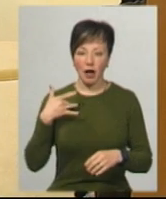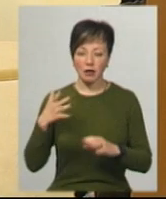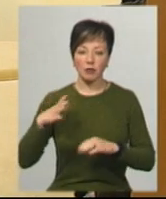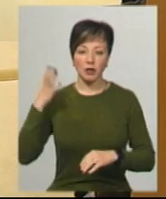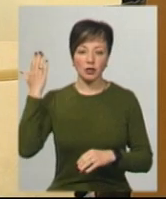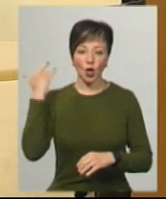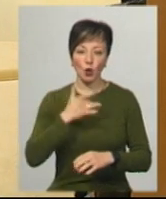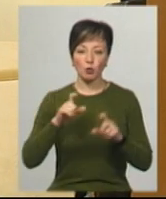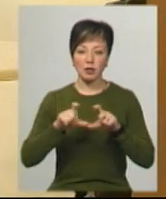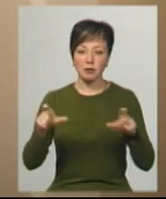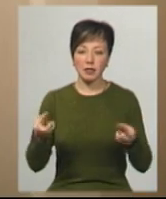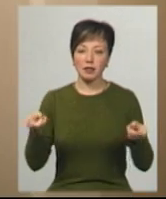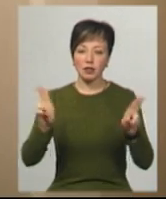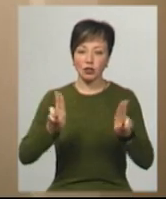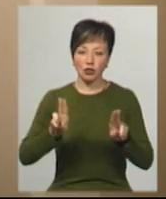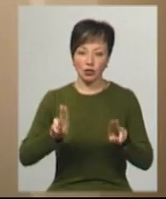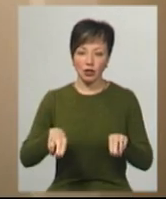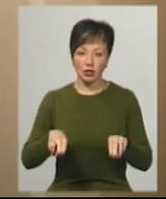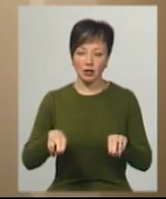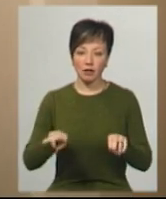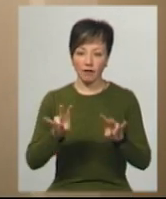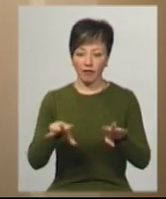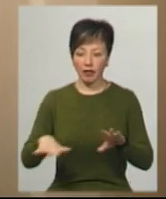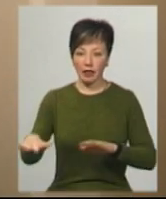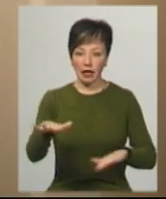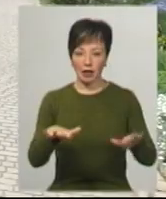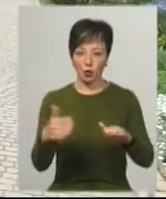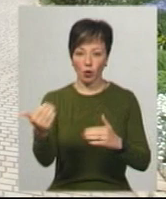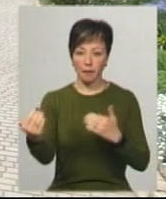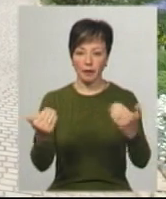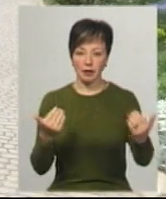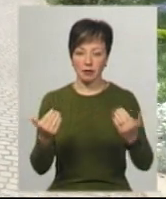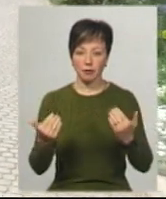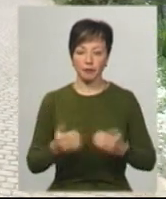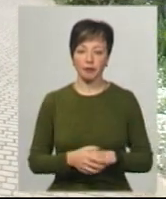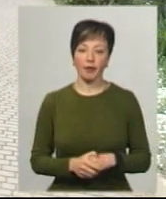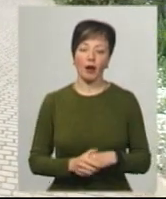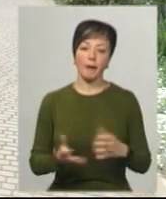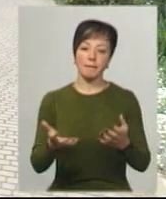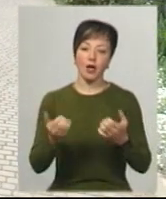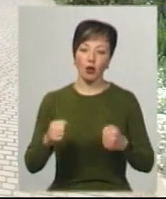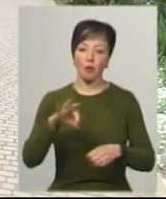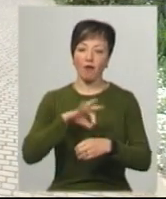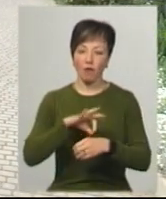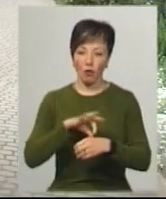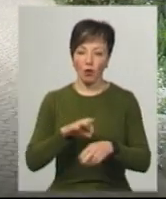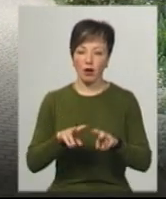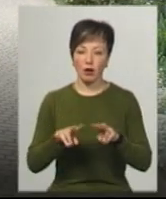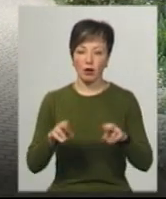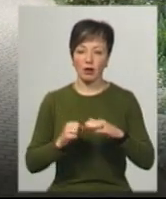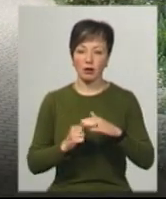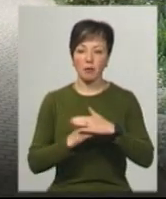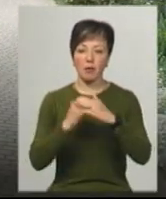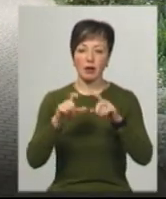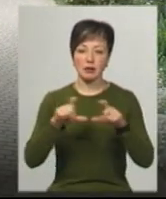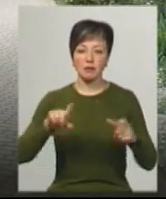колишнього тубдиспансеру залишилися за територіальним принципом, каже Володимир Кудла. Прийом хворих вони ведуть на базі